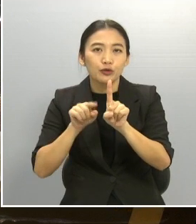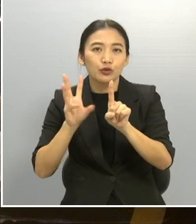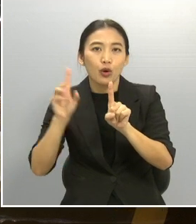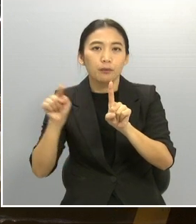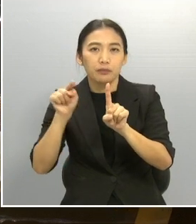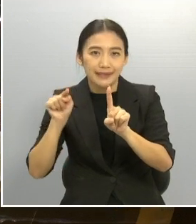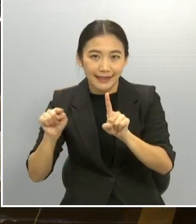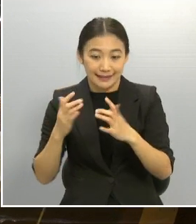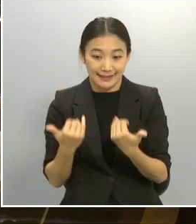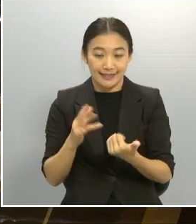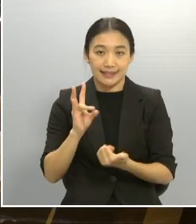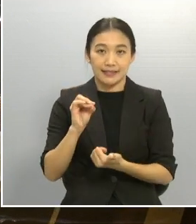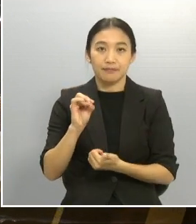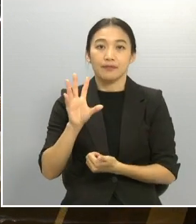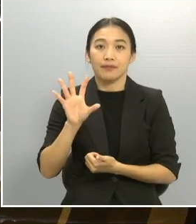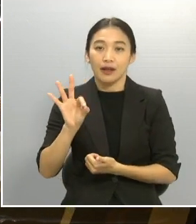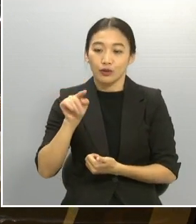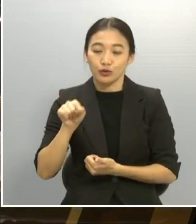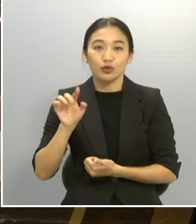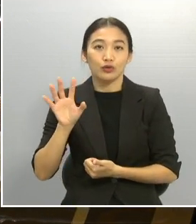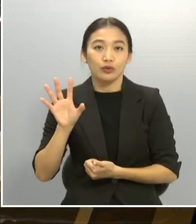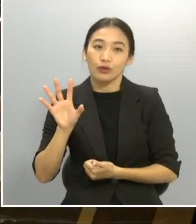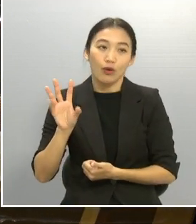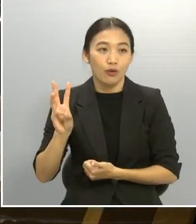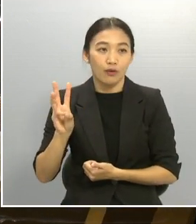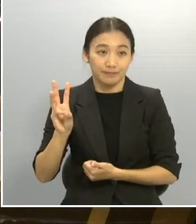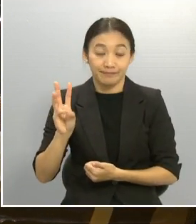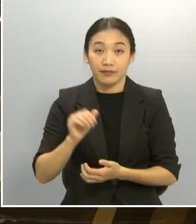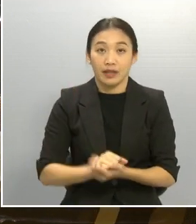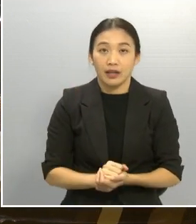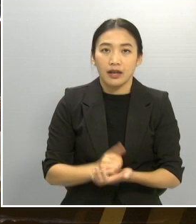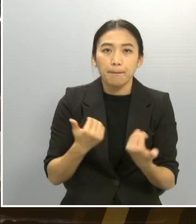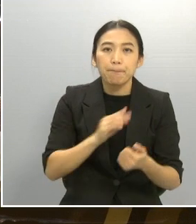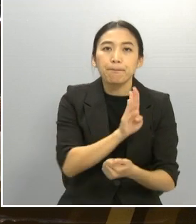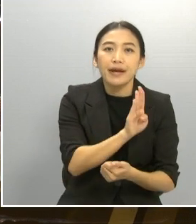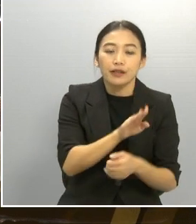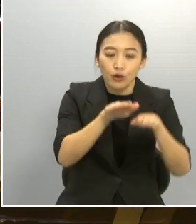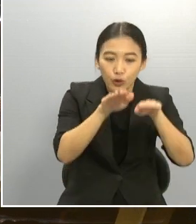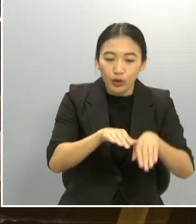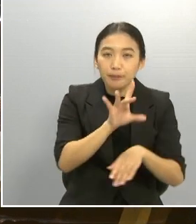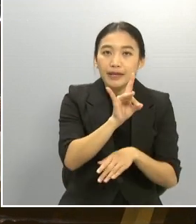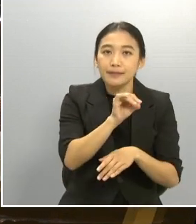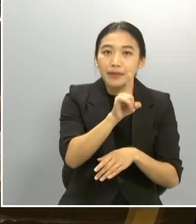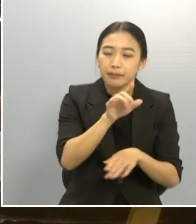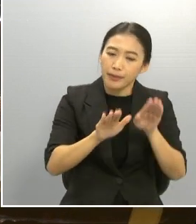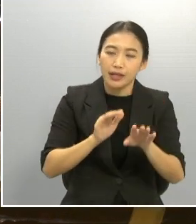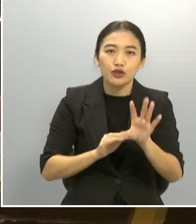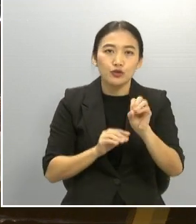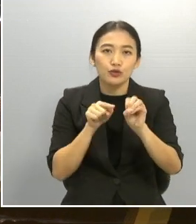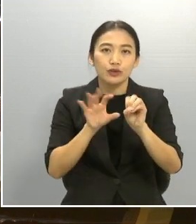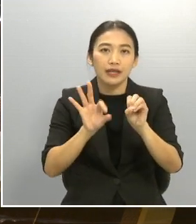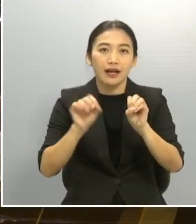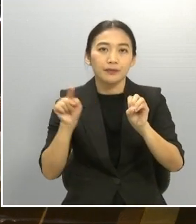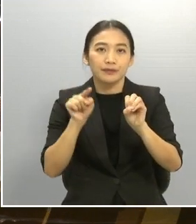ที่ 79.68ดอลลาร์ต่อมาเร็วส่วนน้ำมันดิบRentลดลงเล็กน้อย 81 cmหรือ 0.9%ติดไปที่